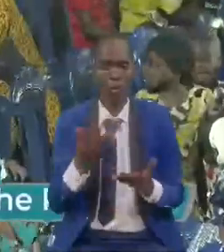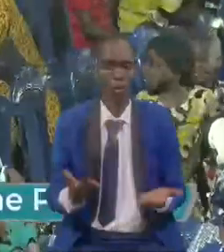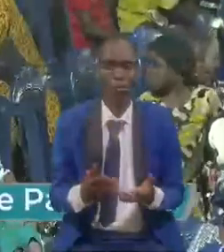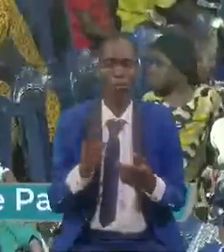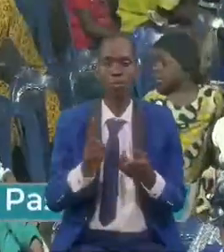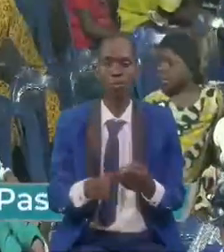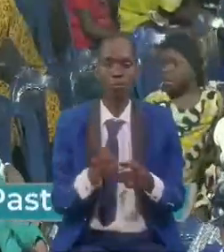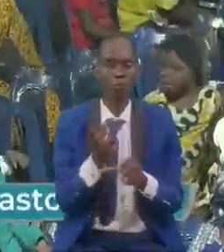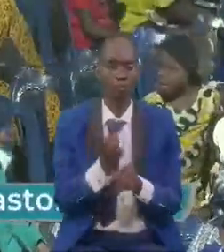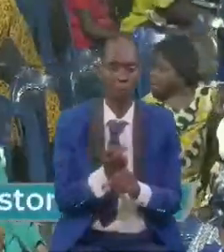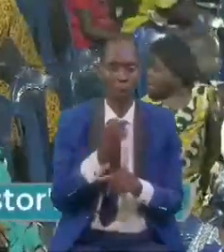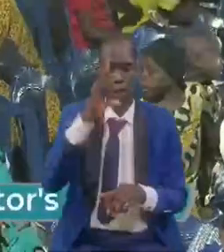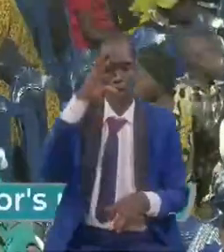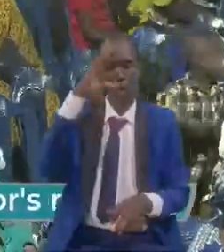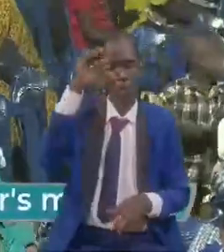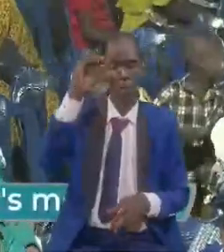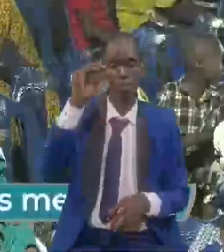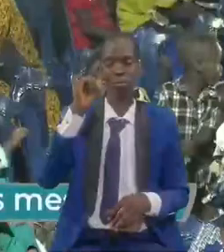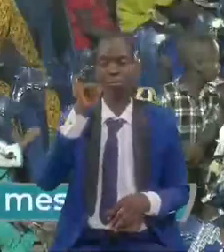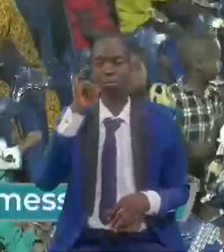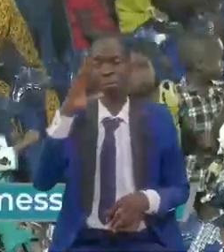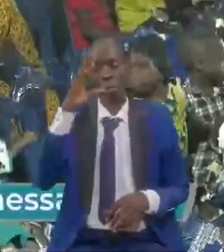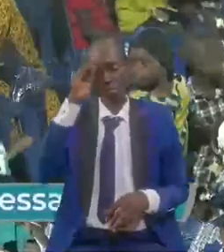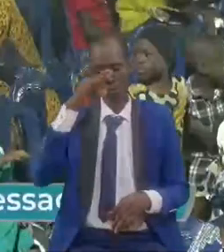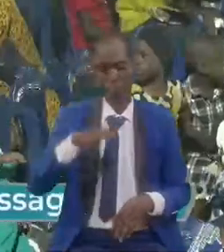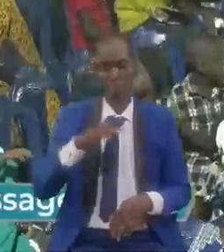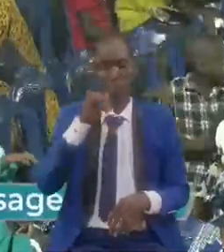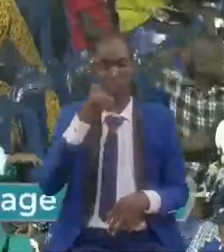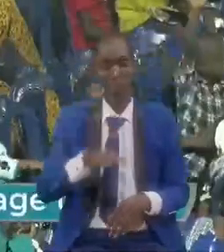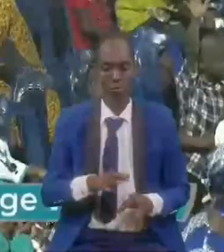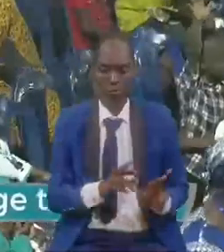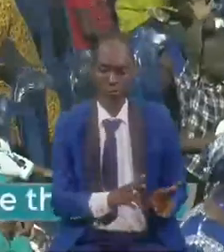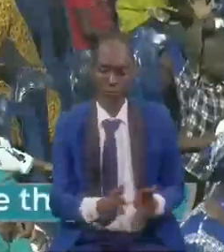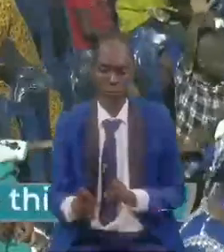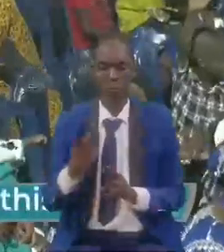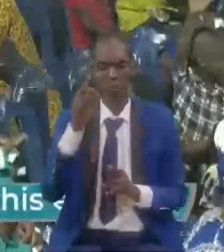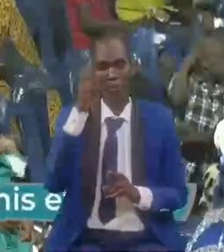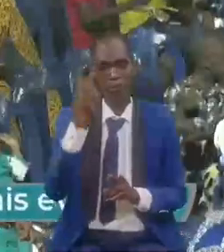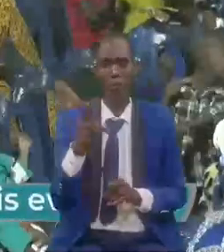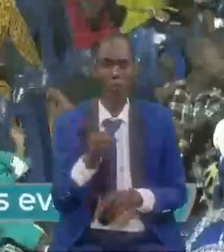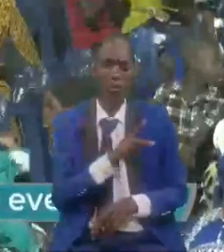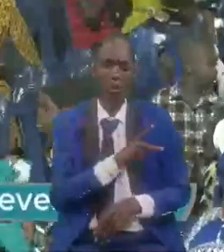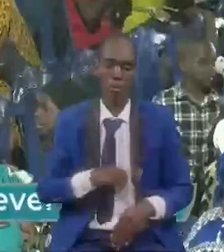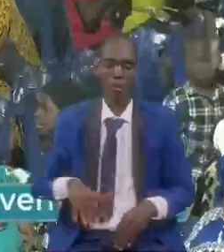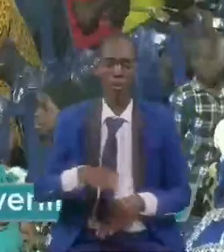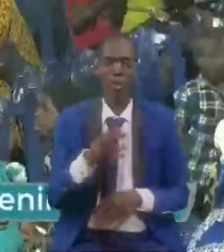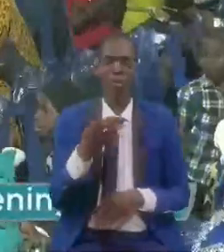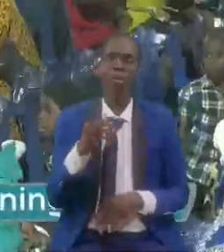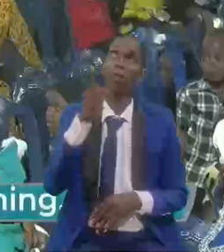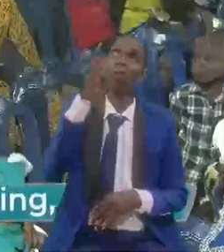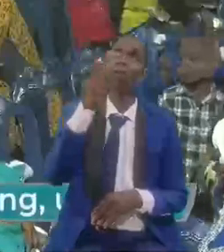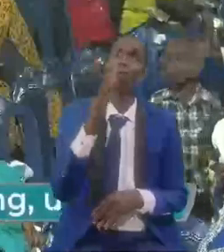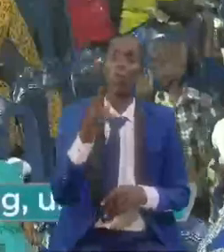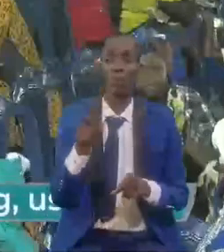cette croisade, les hommes, les femmes, les jeunes et même les enfants qui ont pris cette